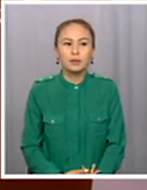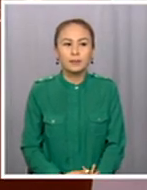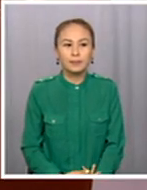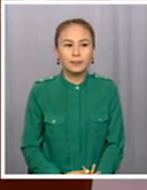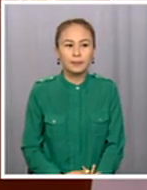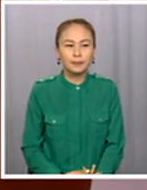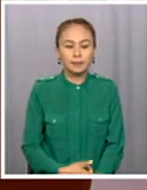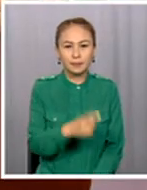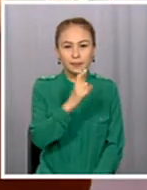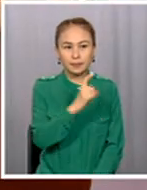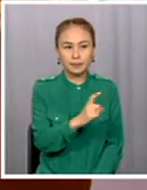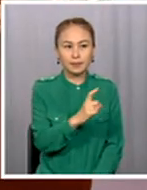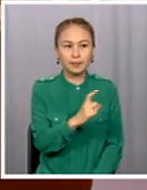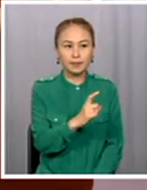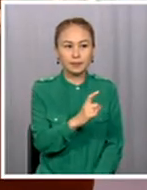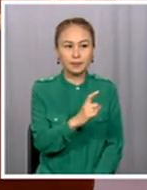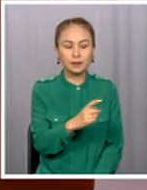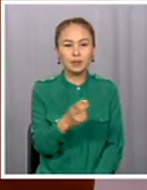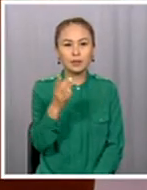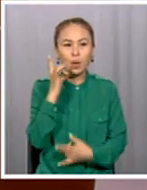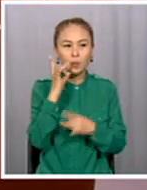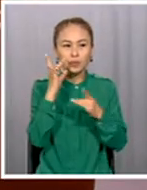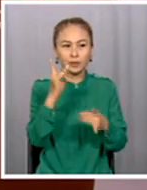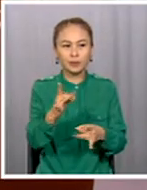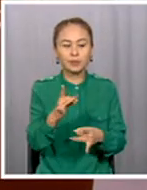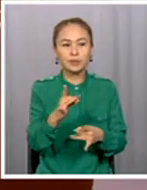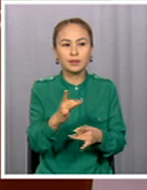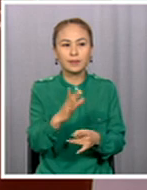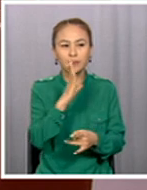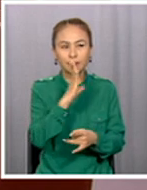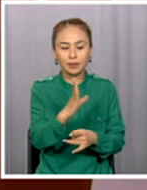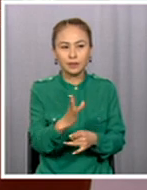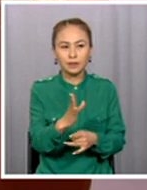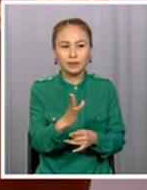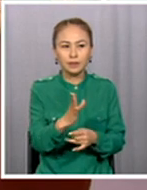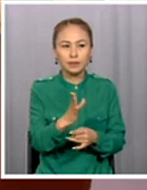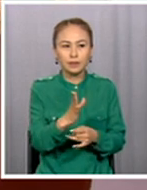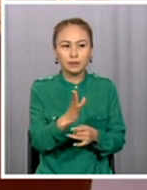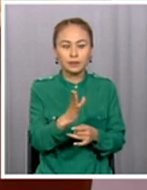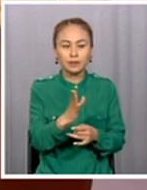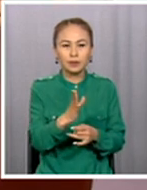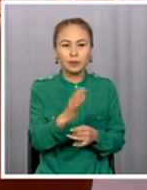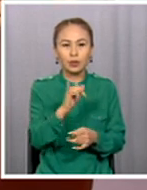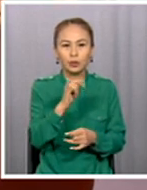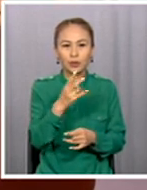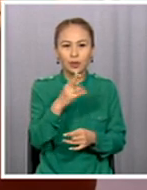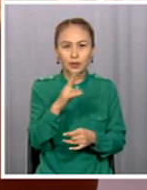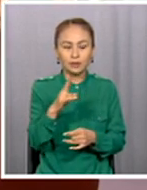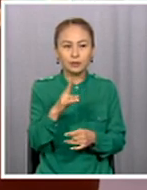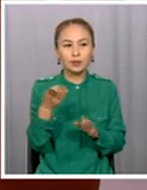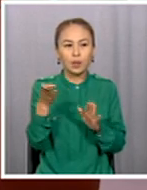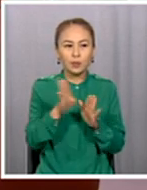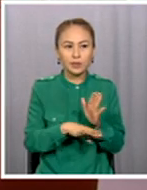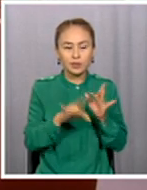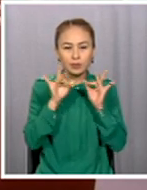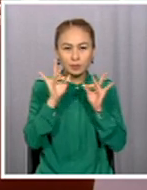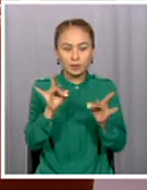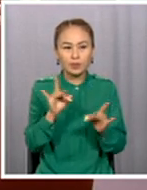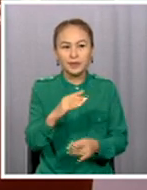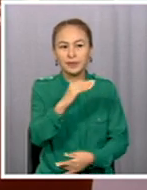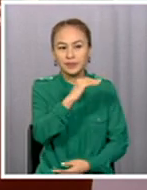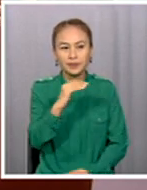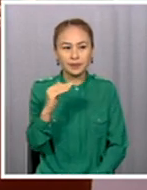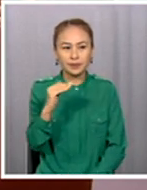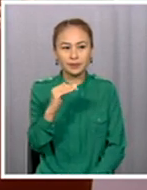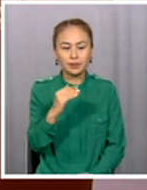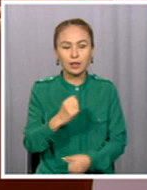Э – дауысты дыбыс. В – ұяң дауыссыз дыбыс.